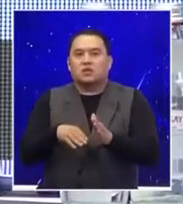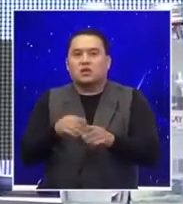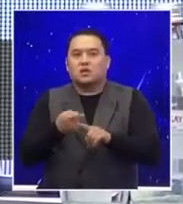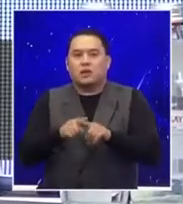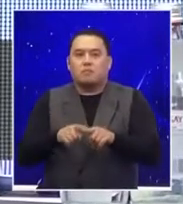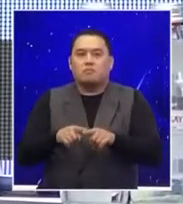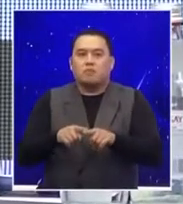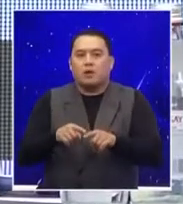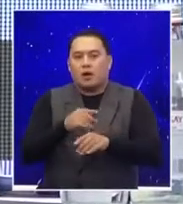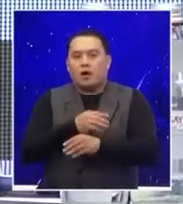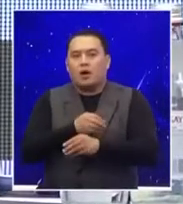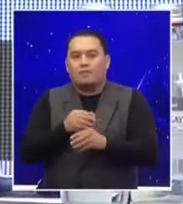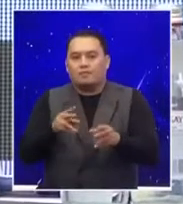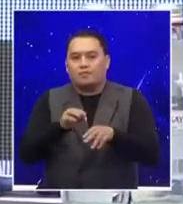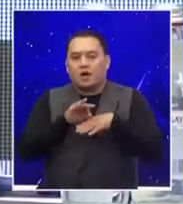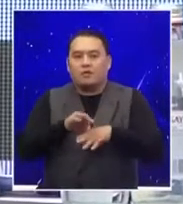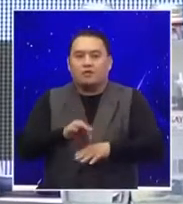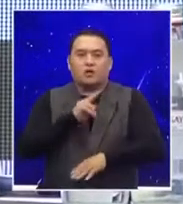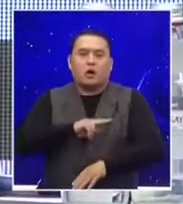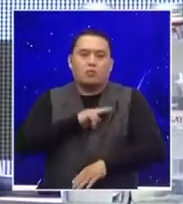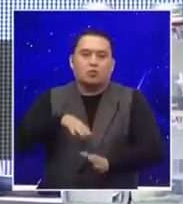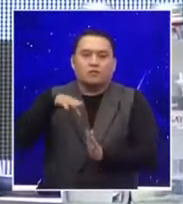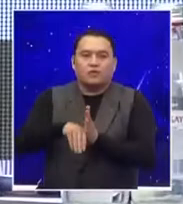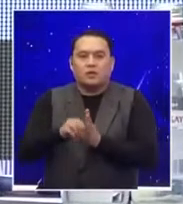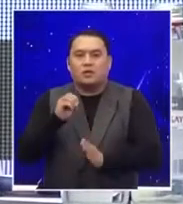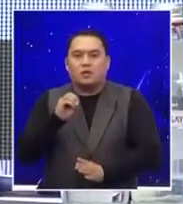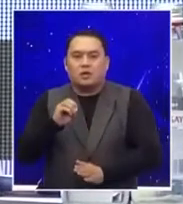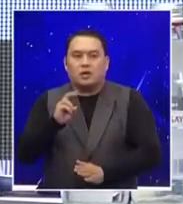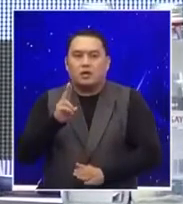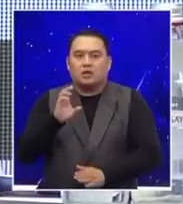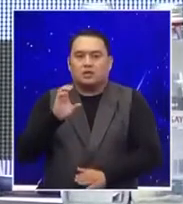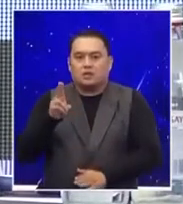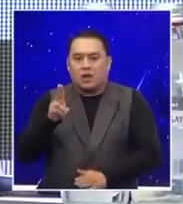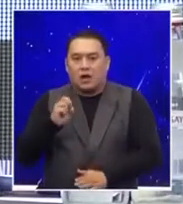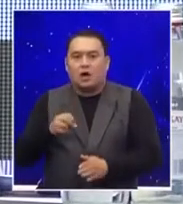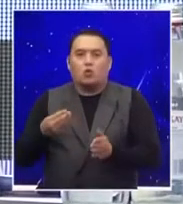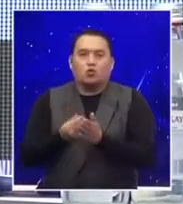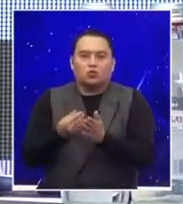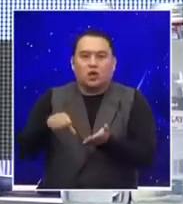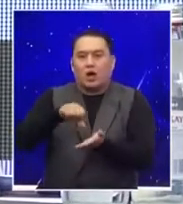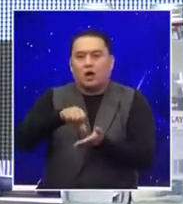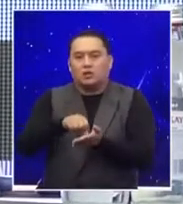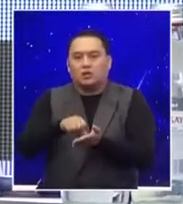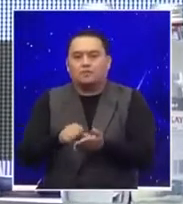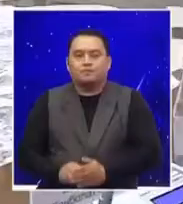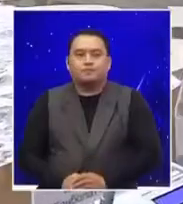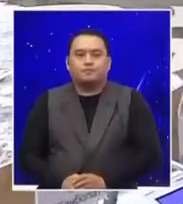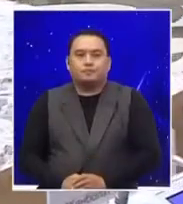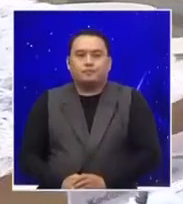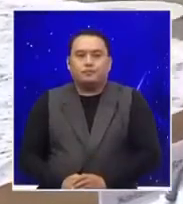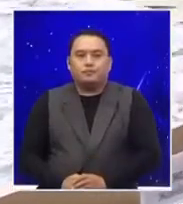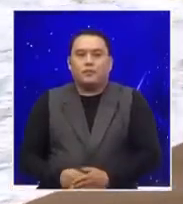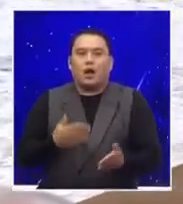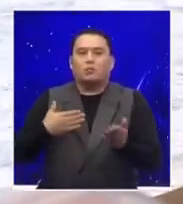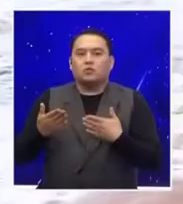и максимальной открытости. Проводится работа по внедрению ЕКСК, бюджет участия и абилитирования.